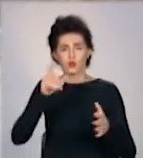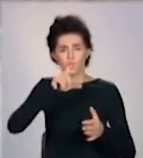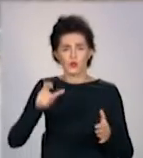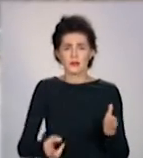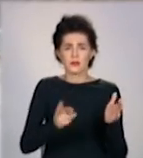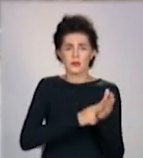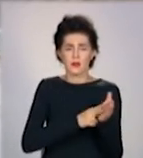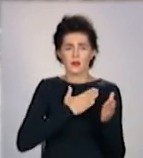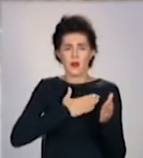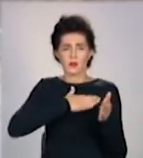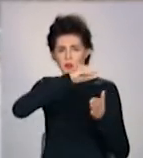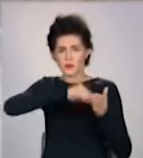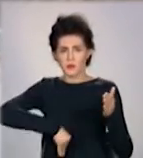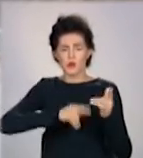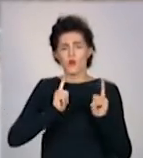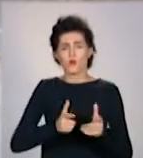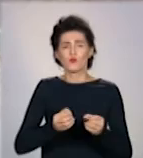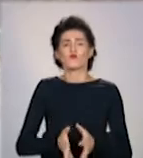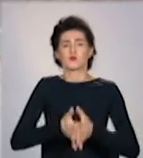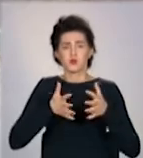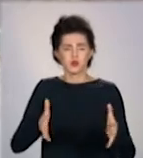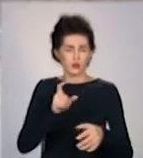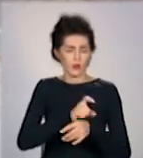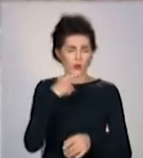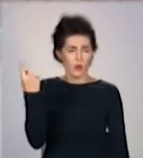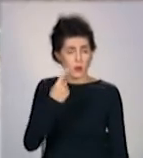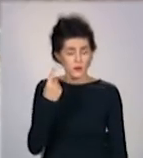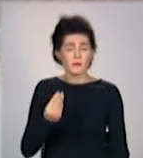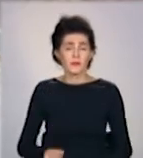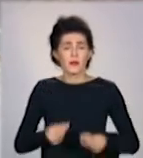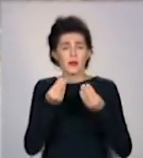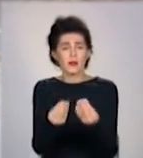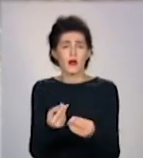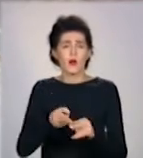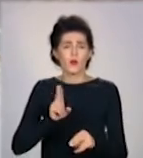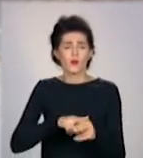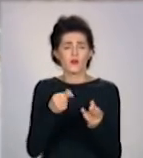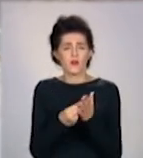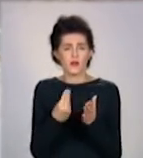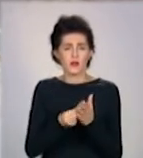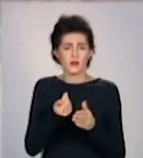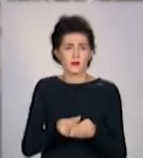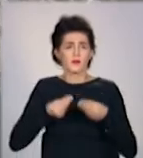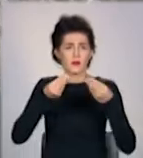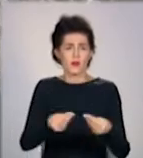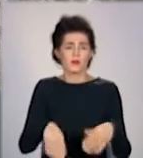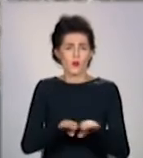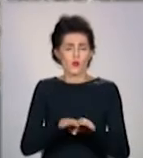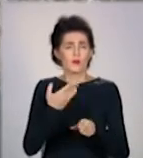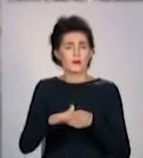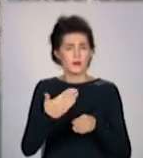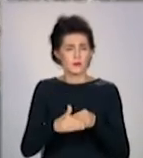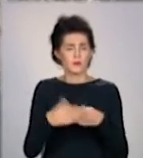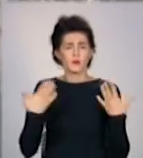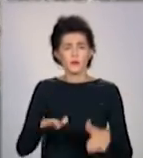в нашем списке, тем больше на Донецкую область предоставляется средств на выдачу таких кредитов. Також уже